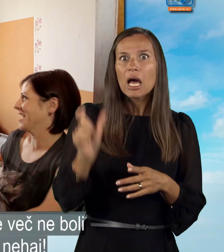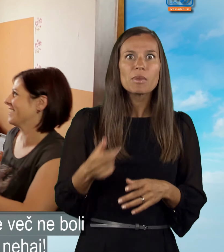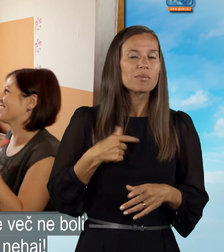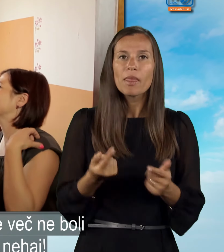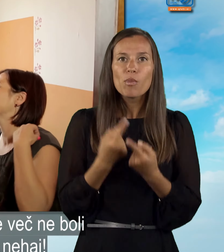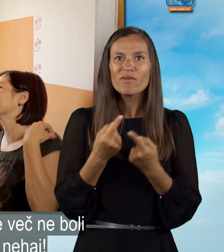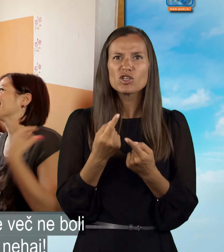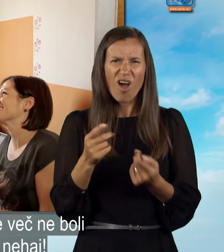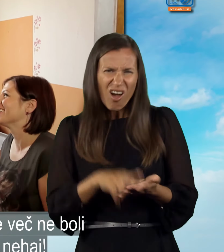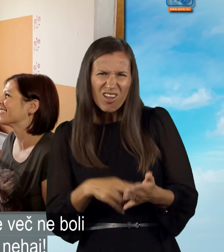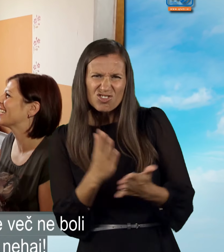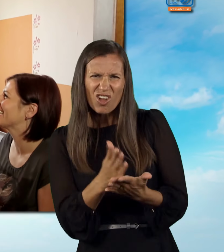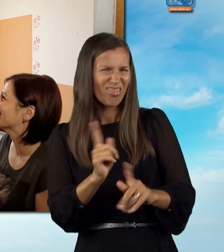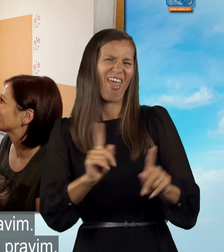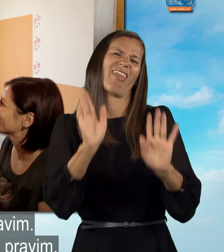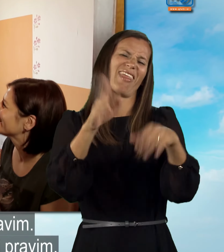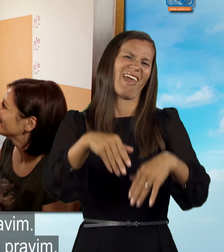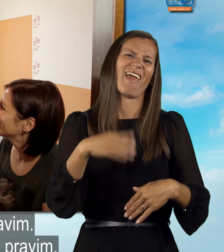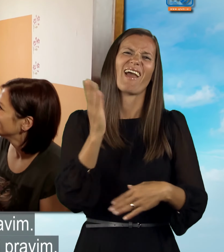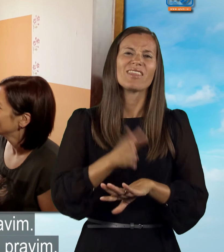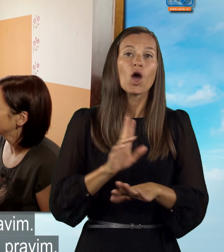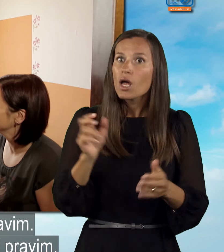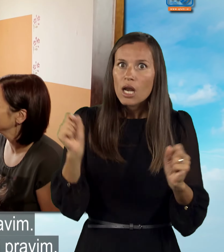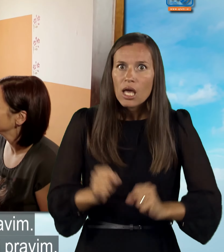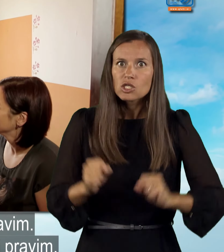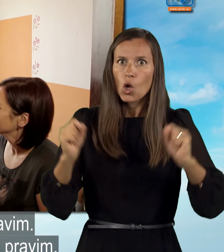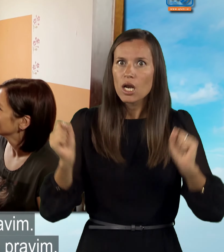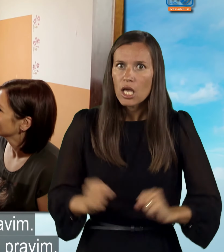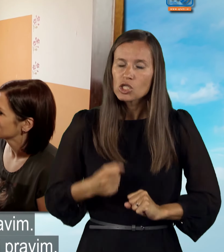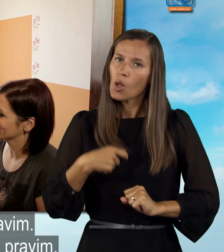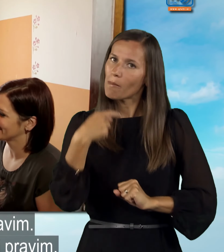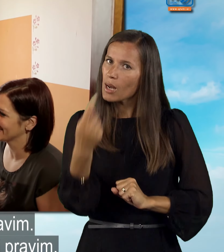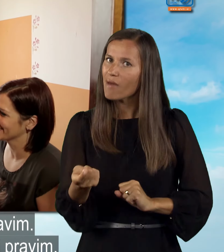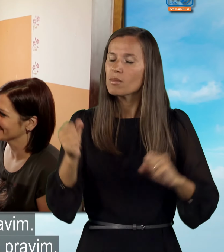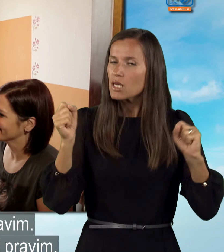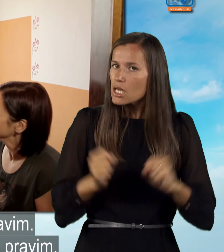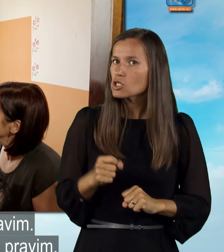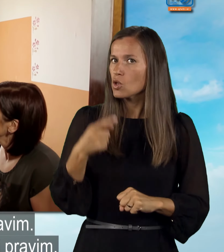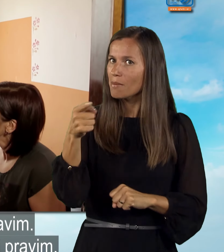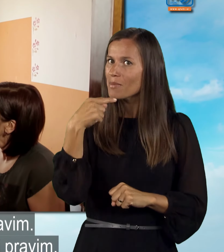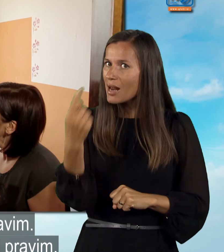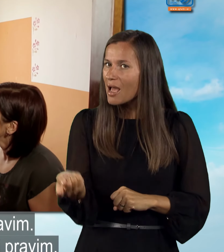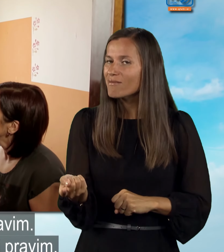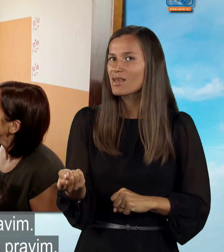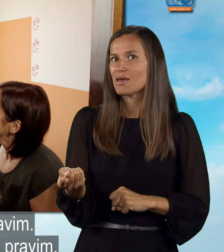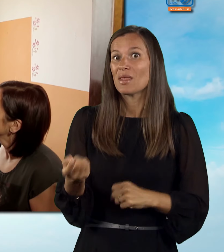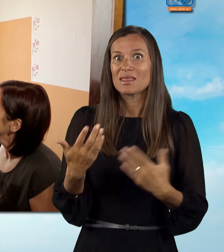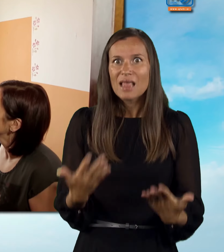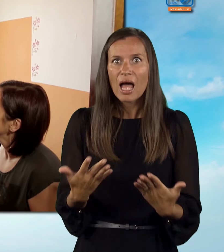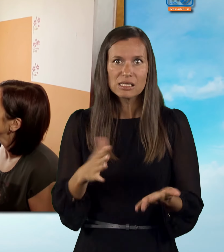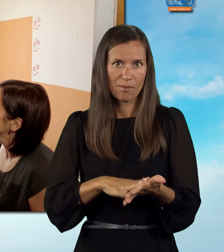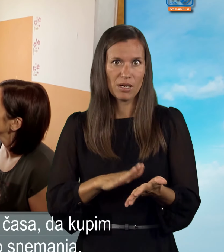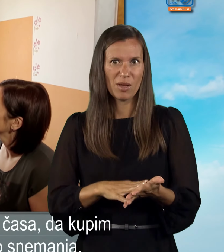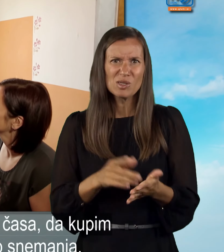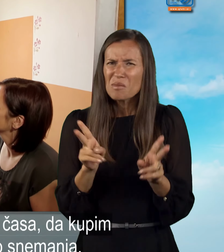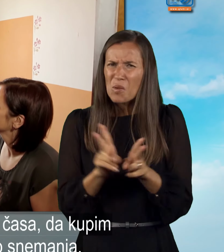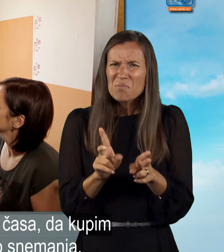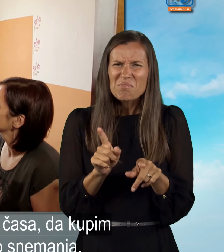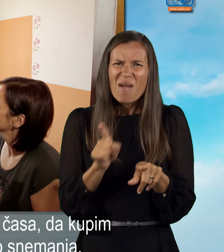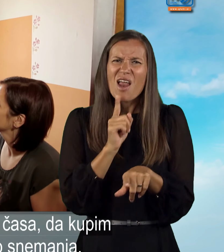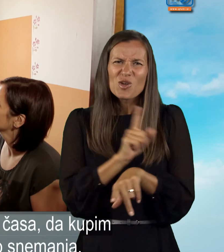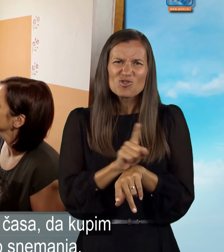Kaj že, kar nehi. Ne, resno ti pravim, da danes,